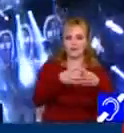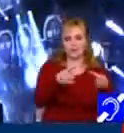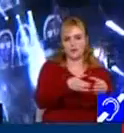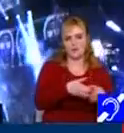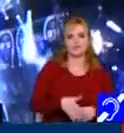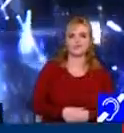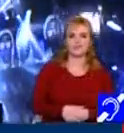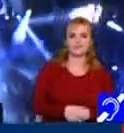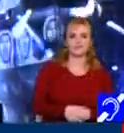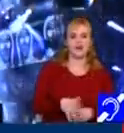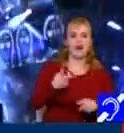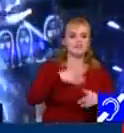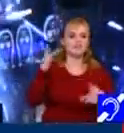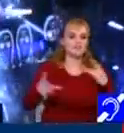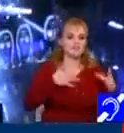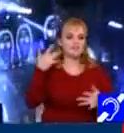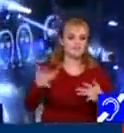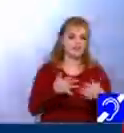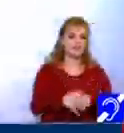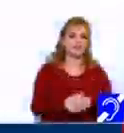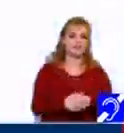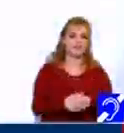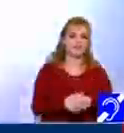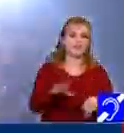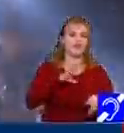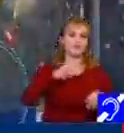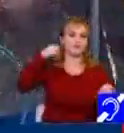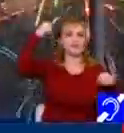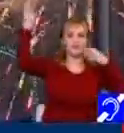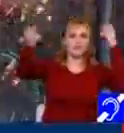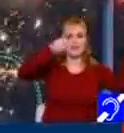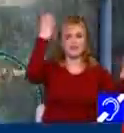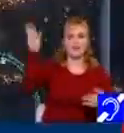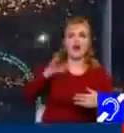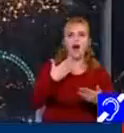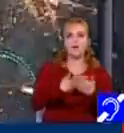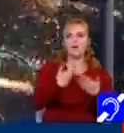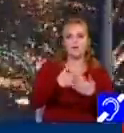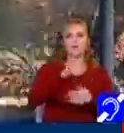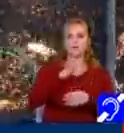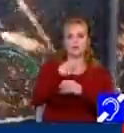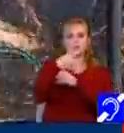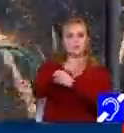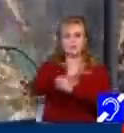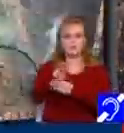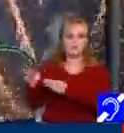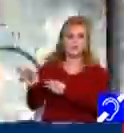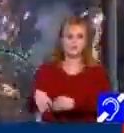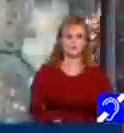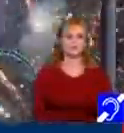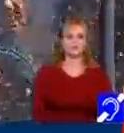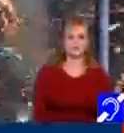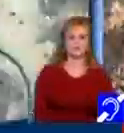Delia și Loredana. Spectacol a fost și pe cerul capitalei. Focul de artificii a durat aproape 15 minute.